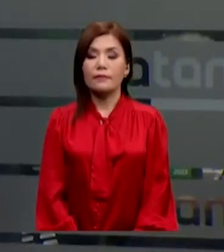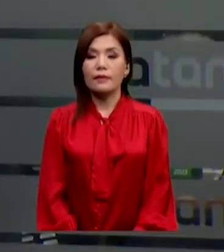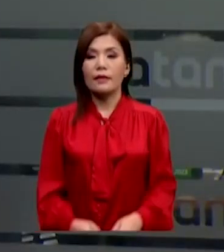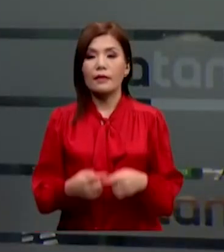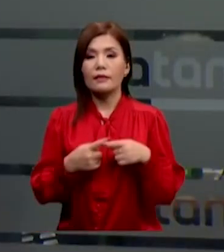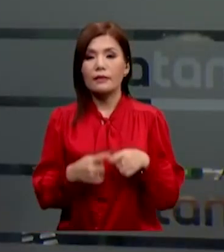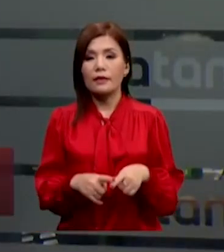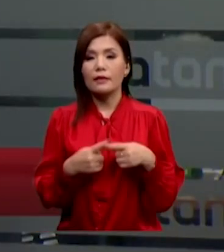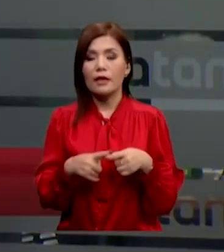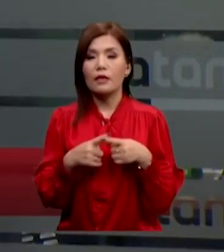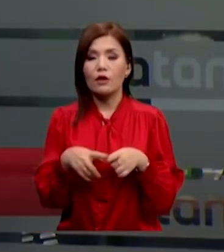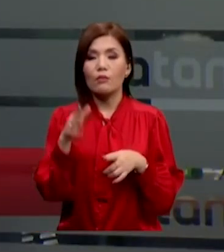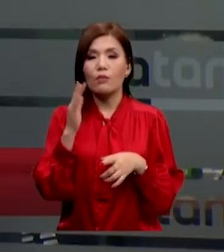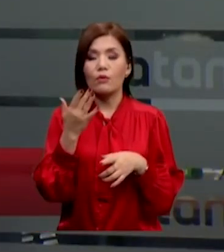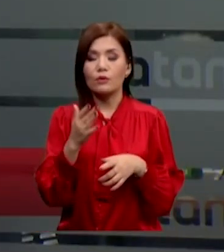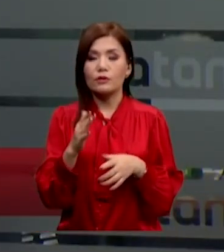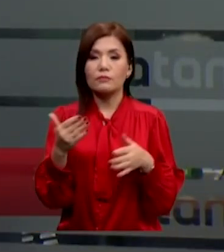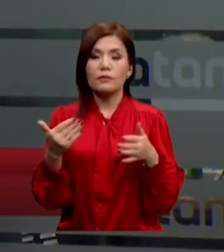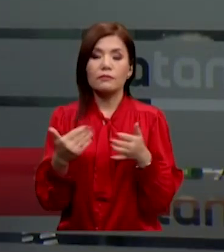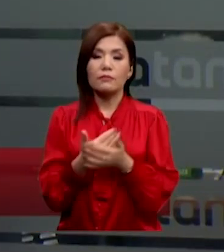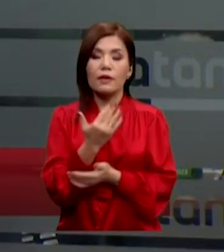Технологии встречаются с будущим на площадке форума